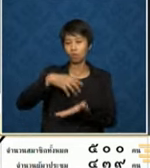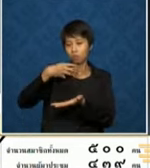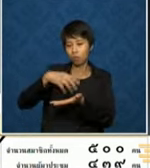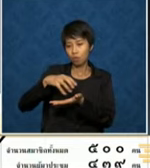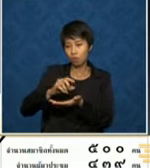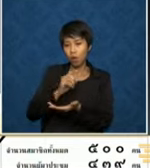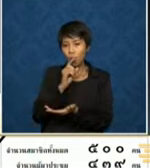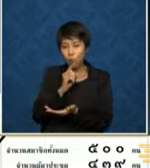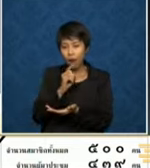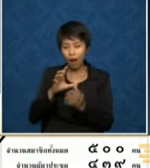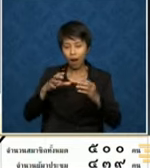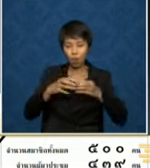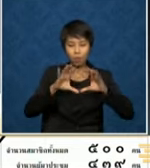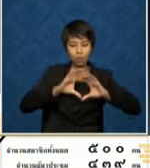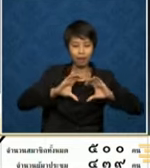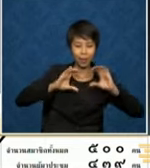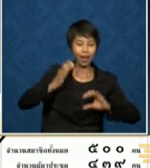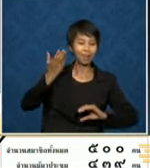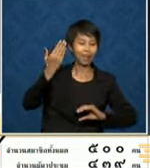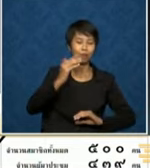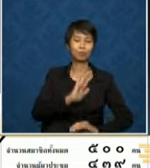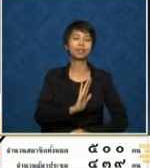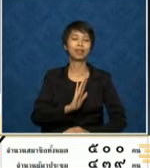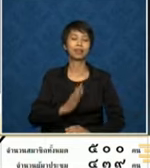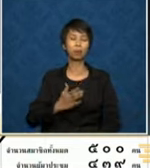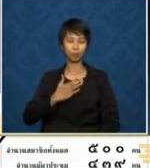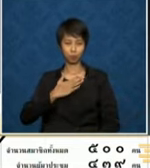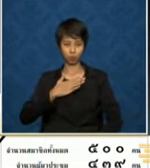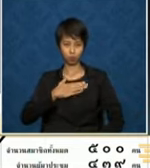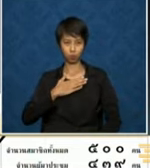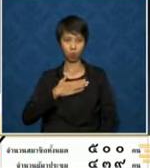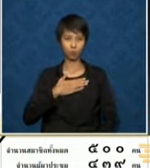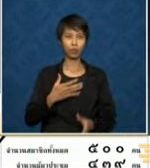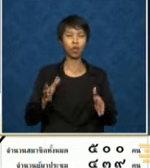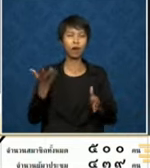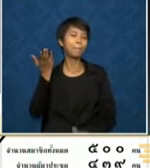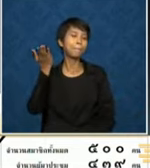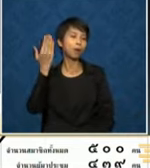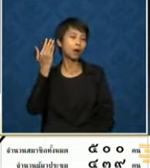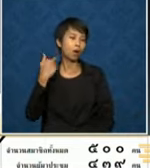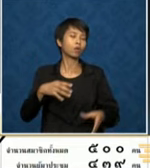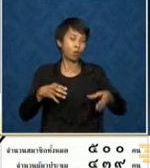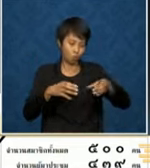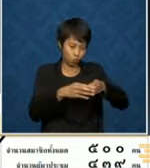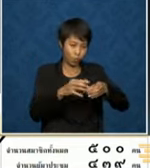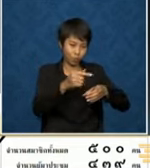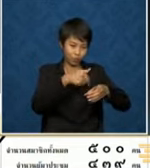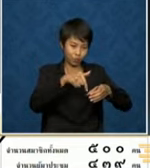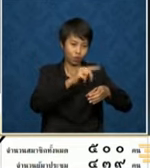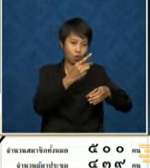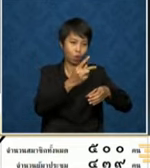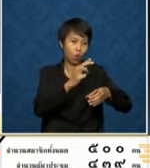ล่วงนโยบายของรัฐบาลก่อนนะครับซึ่งผมก็ถือว่าผมเป็นหนึ่งในคณะรัฐมนตรีในสมัยรัฐบาลยุคที่แล้วนะครับในตำแหน่งรัฐมนตรีช่วยการกระทรวงเ